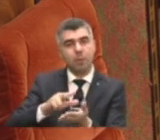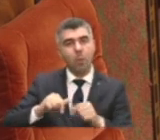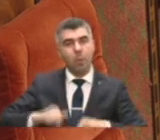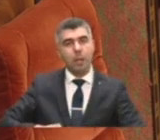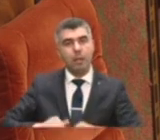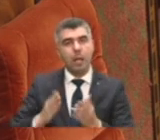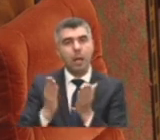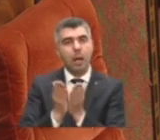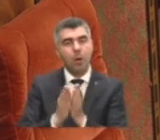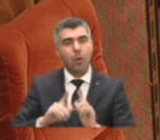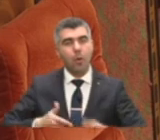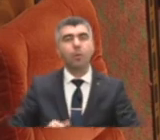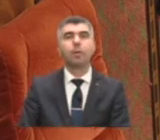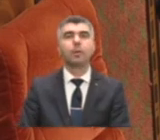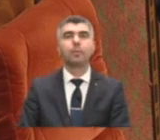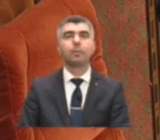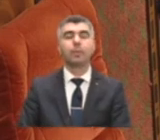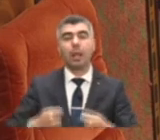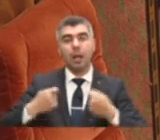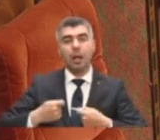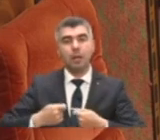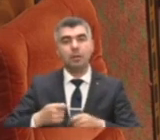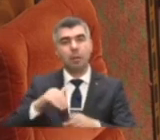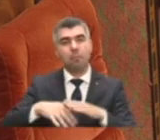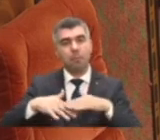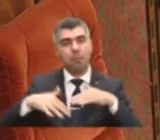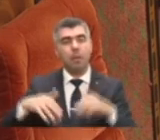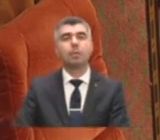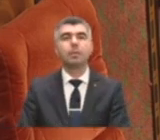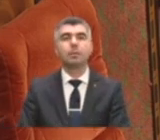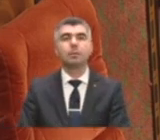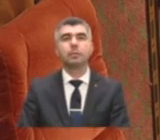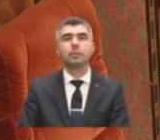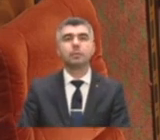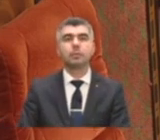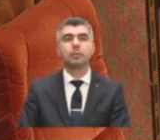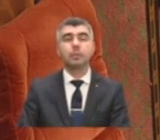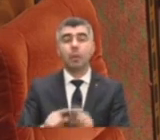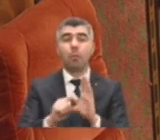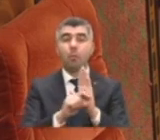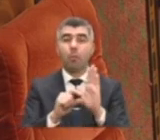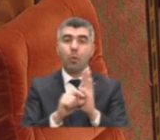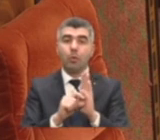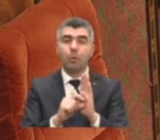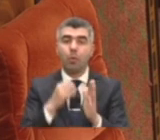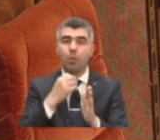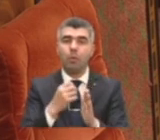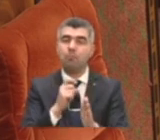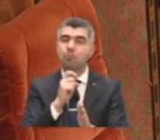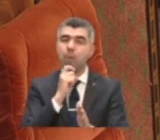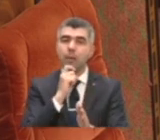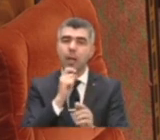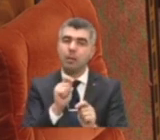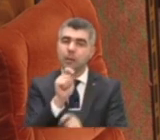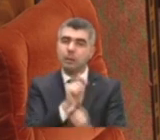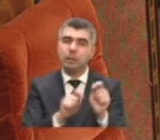الوزارة الوصية. السيد رئيس محترم، السيدات والسادة نواب محترمون، إن الموضوع ما يزال قيد الدراسة